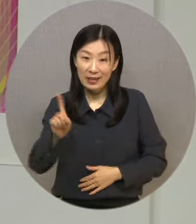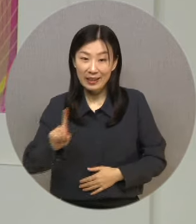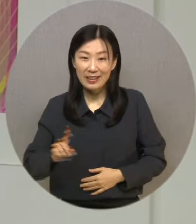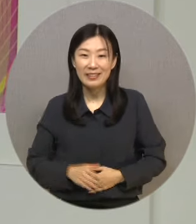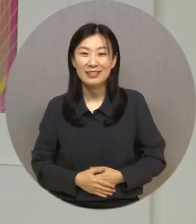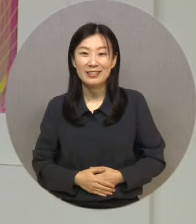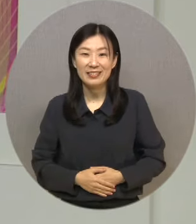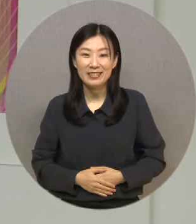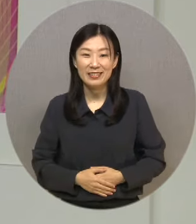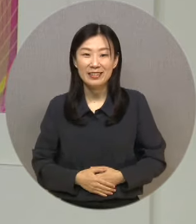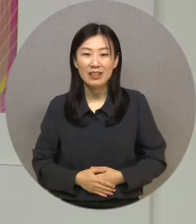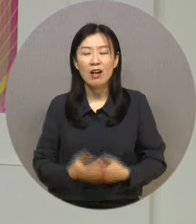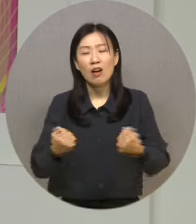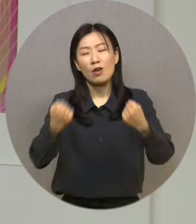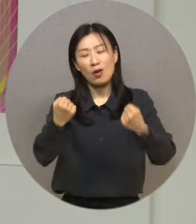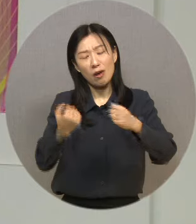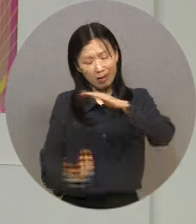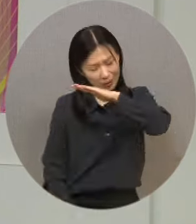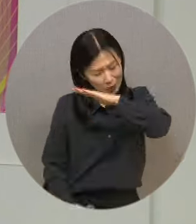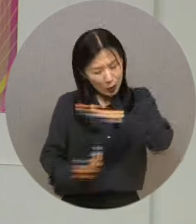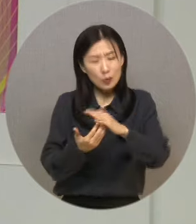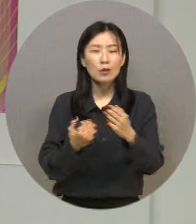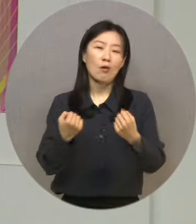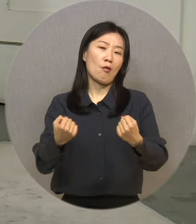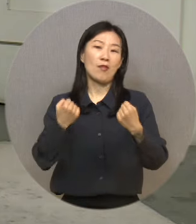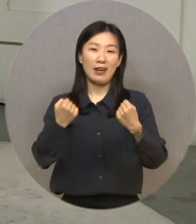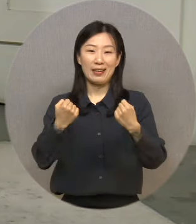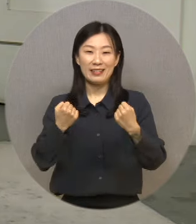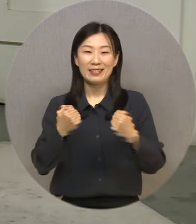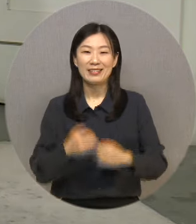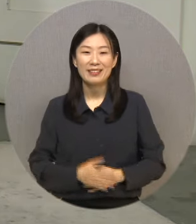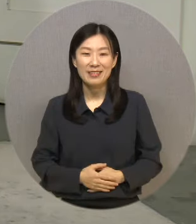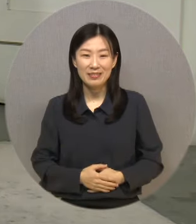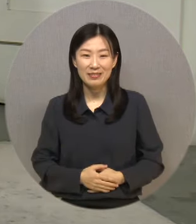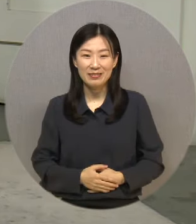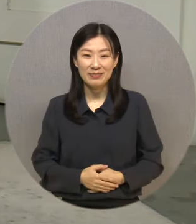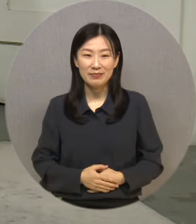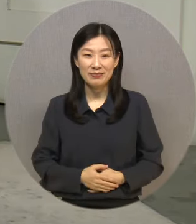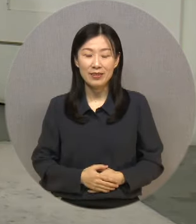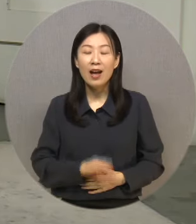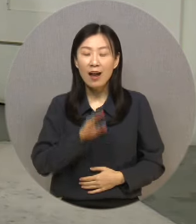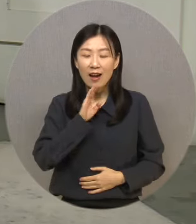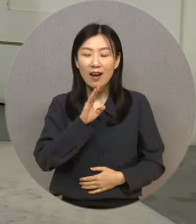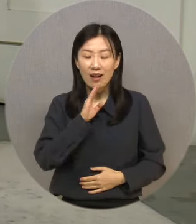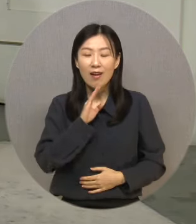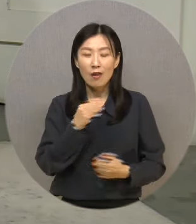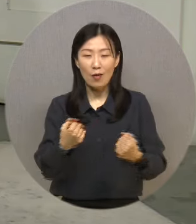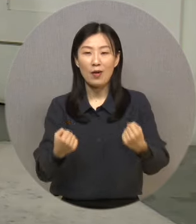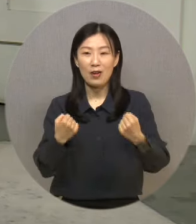아, 건강해야죠. 최고가 건강이죠, 뭐. 네. 건강. 예, 건강입니다. 뭐니